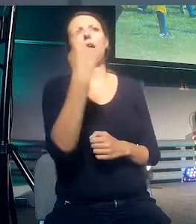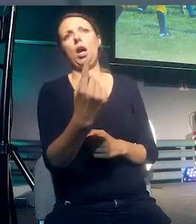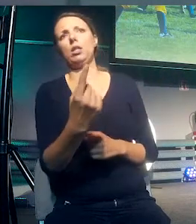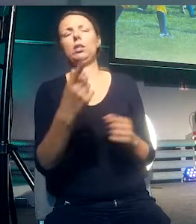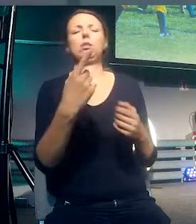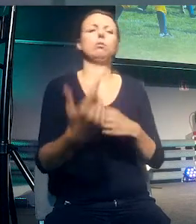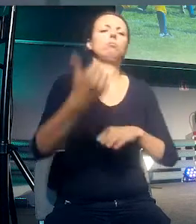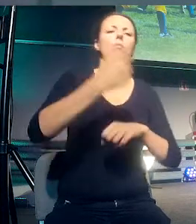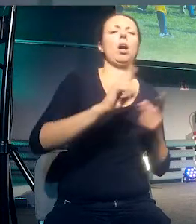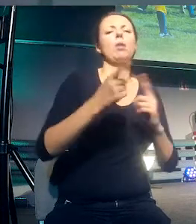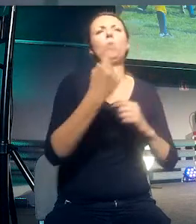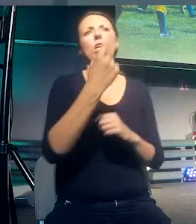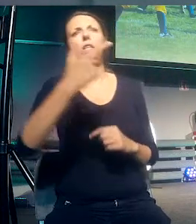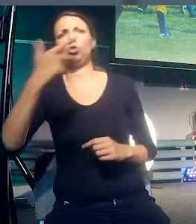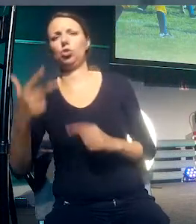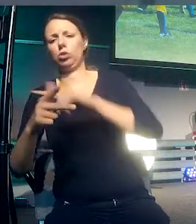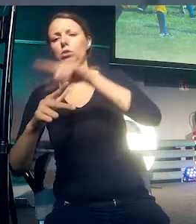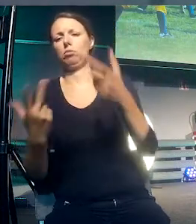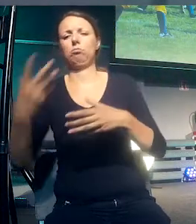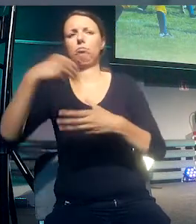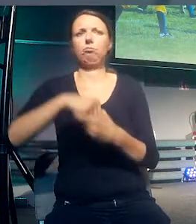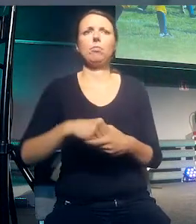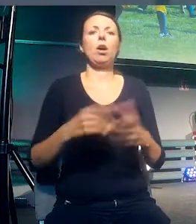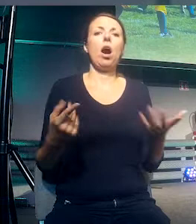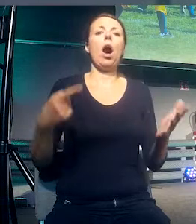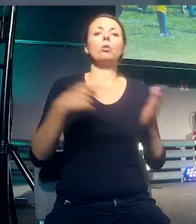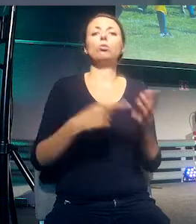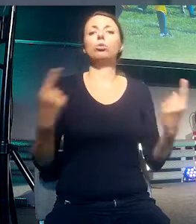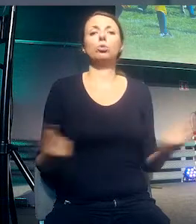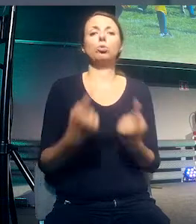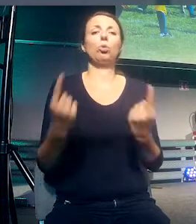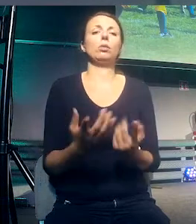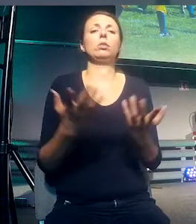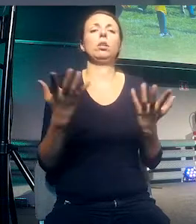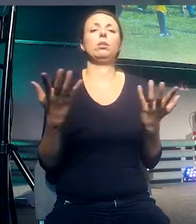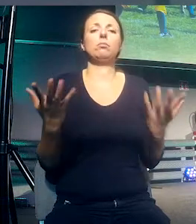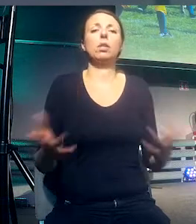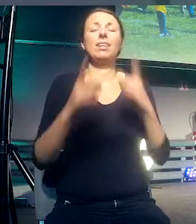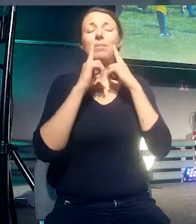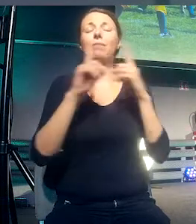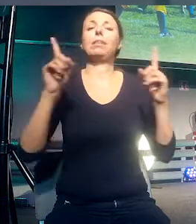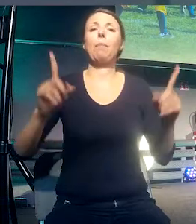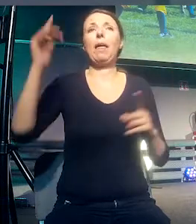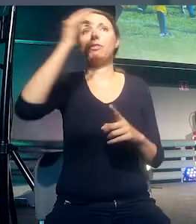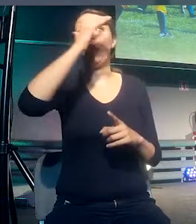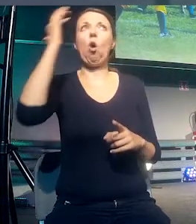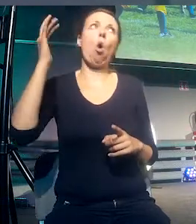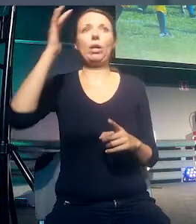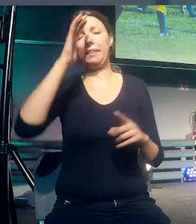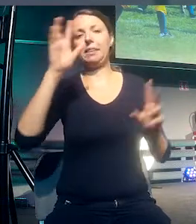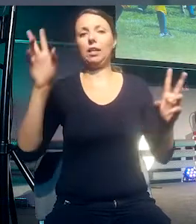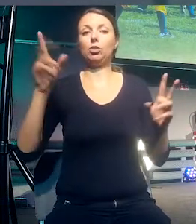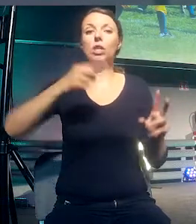albo jednym z trzech. I w takiej sytuacji, mimo że teoretycznie powinniśmy